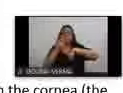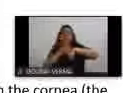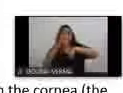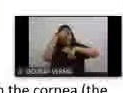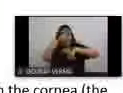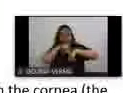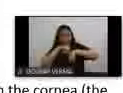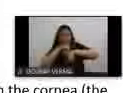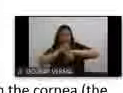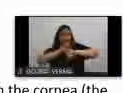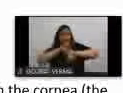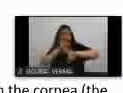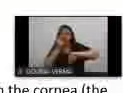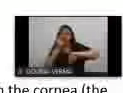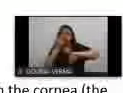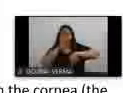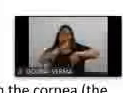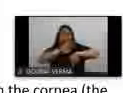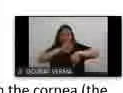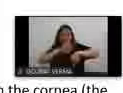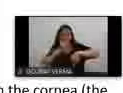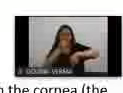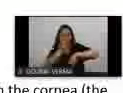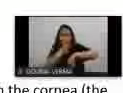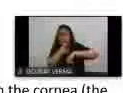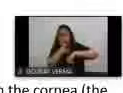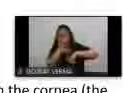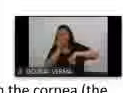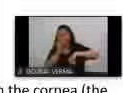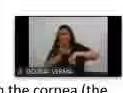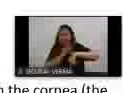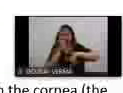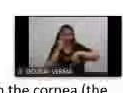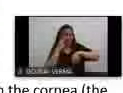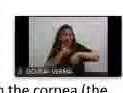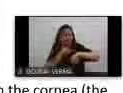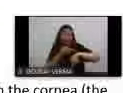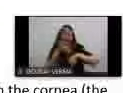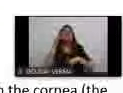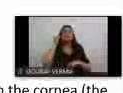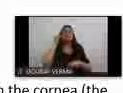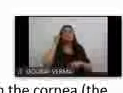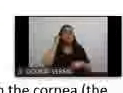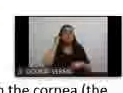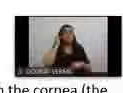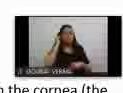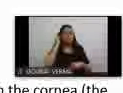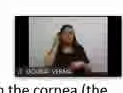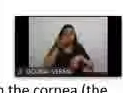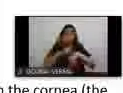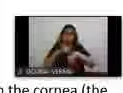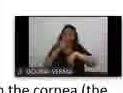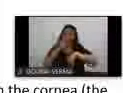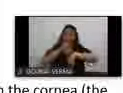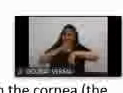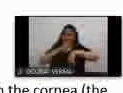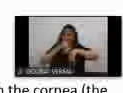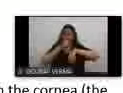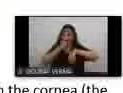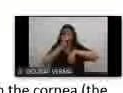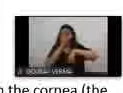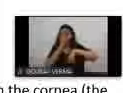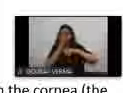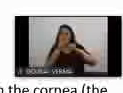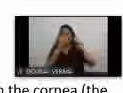डायल दिखता है, नंबर है, वो वॉच का फेस जो है वो लेंस है, और जो अंदर का इनर वर्किंग ऑफ द वॉच है